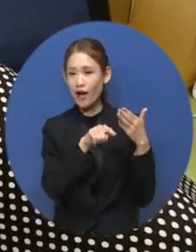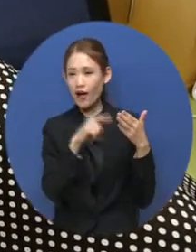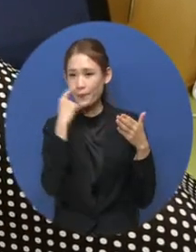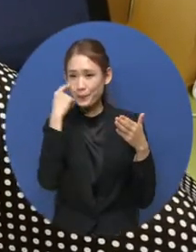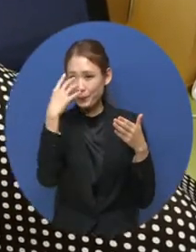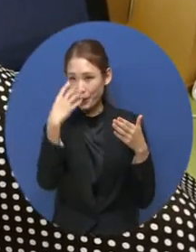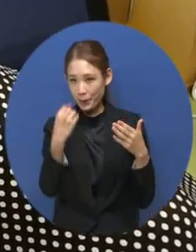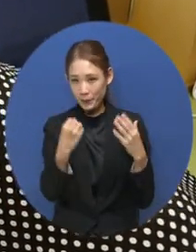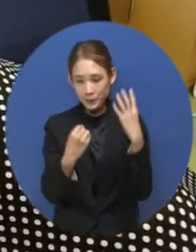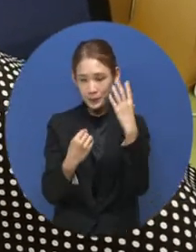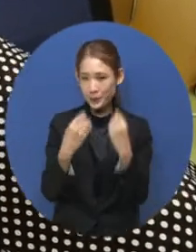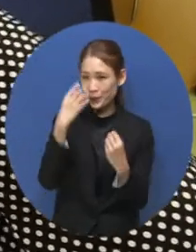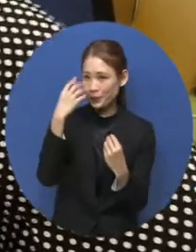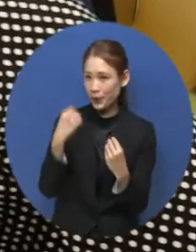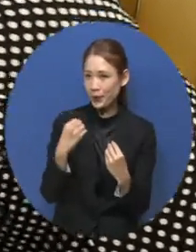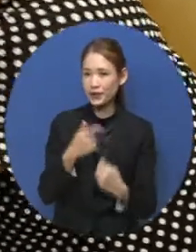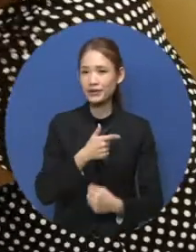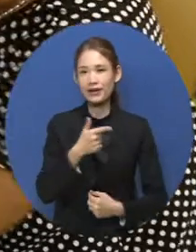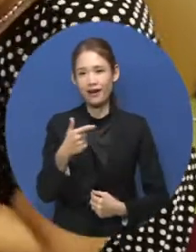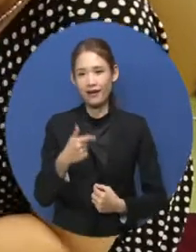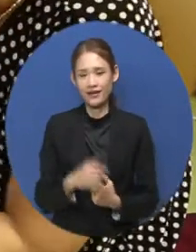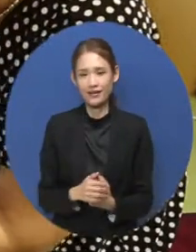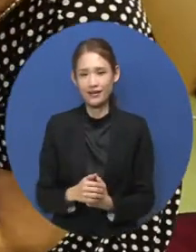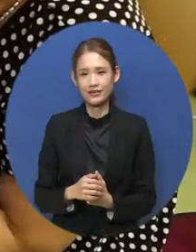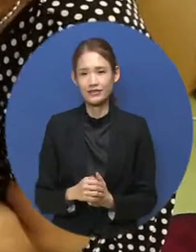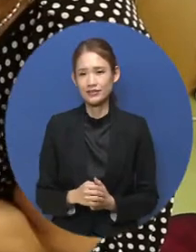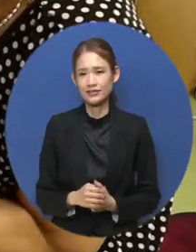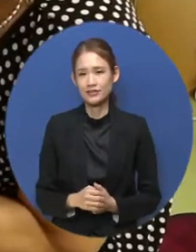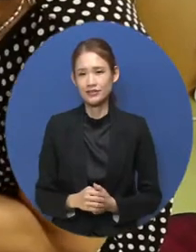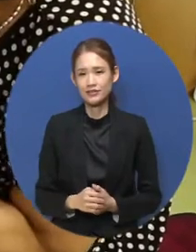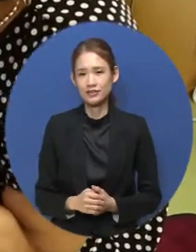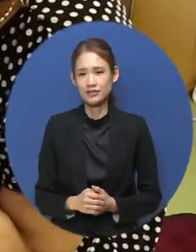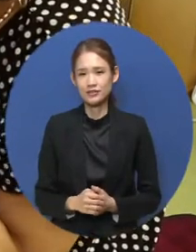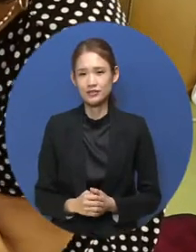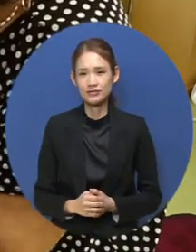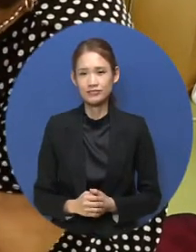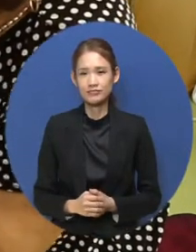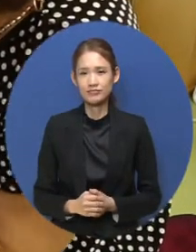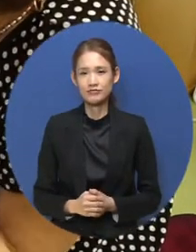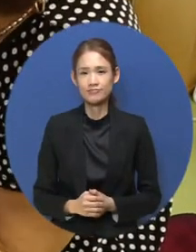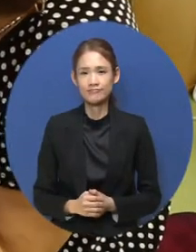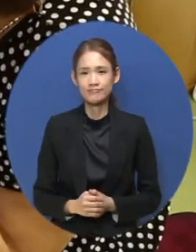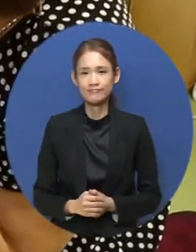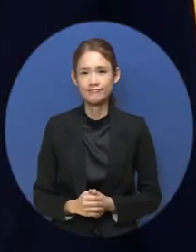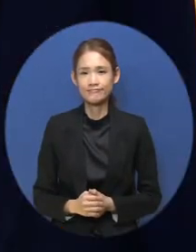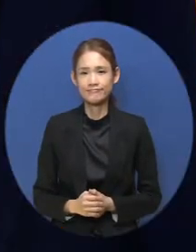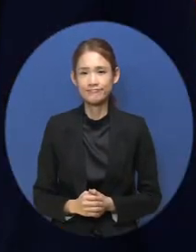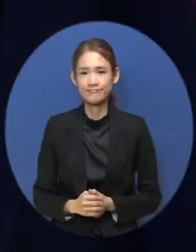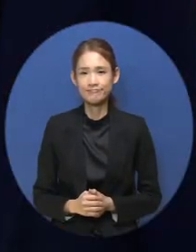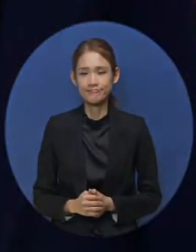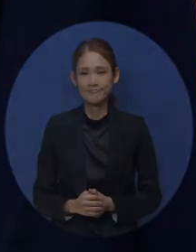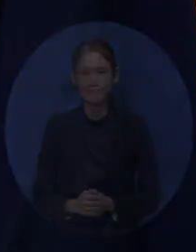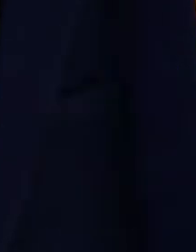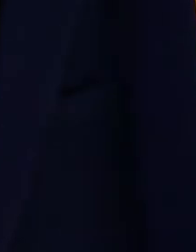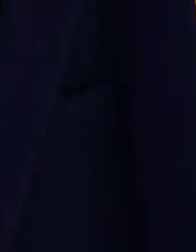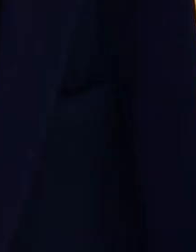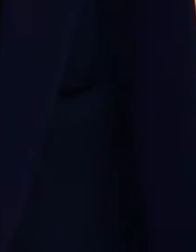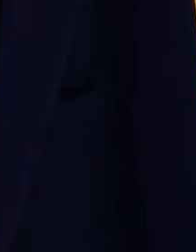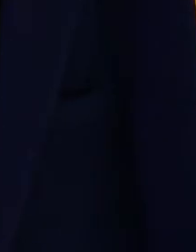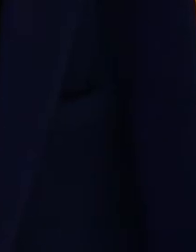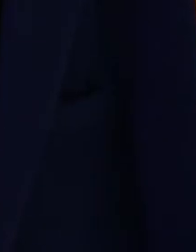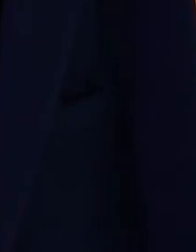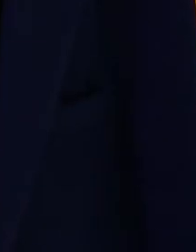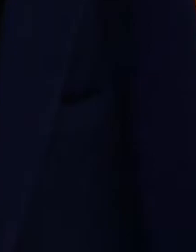번만 왼쪽으로 보여주는 게 크잖아요. 곧 분매 허가를 받을 것으로 보입니다. 국내 첫 전문가 자문 중에 신문사를